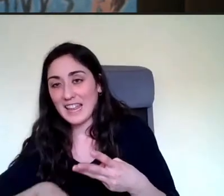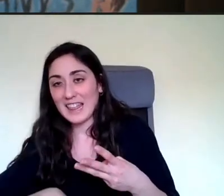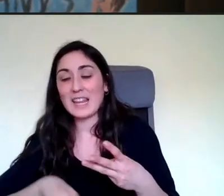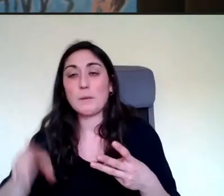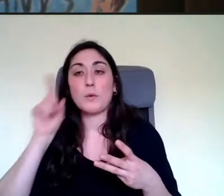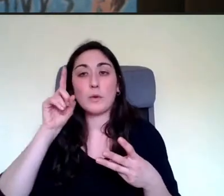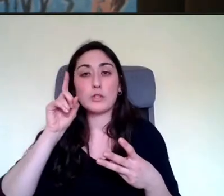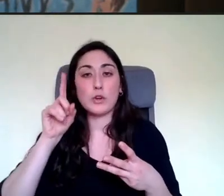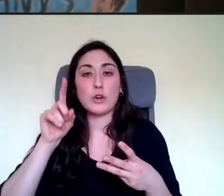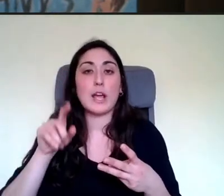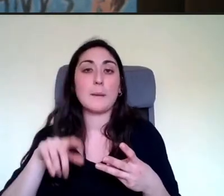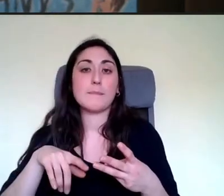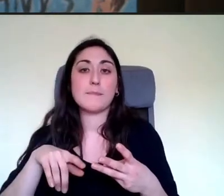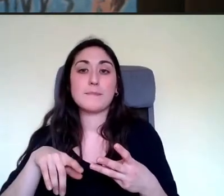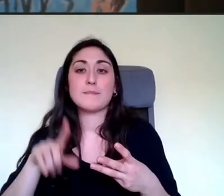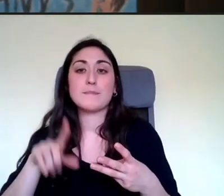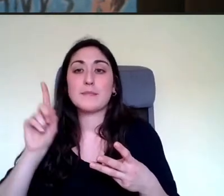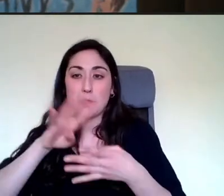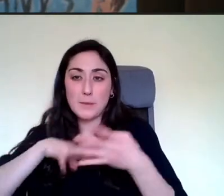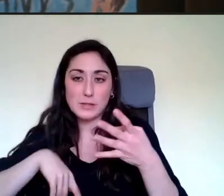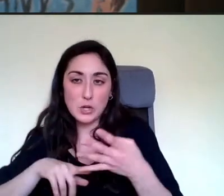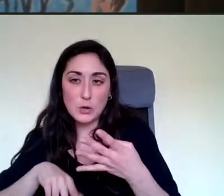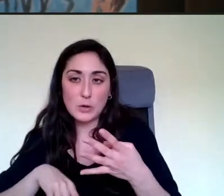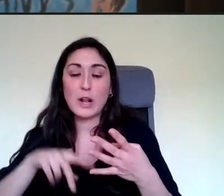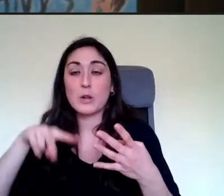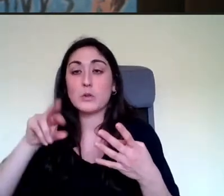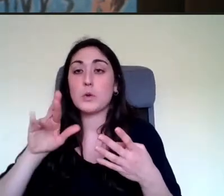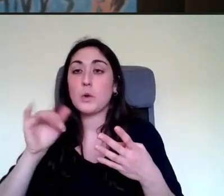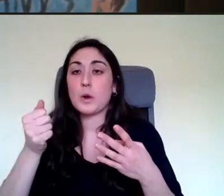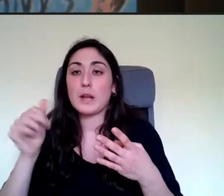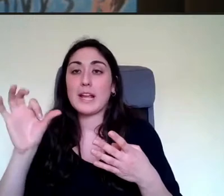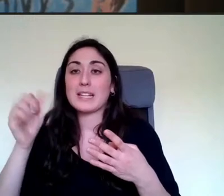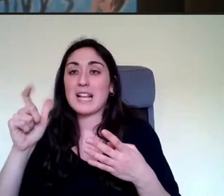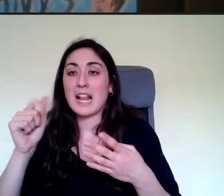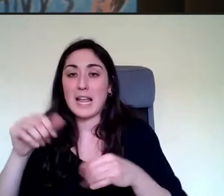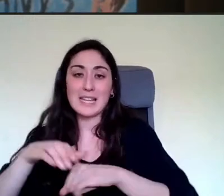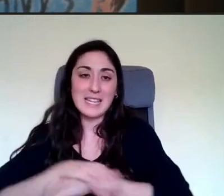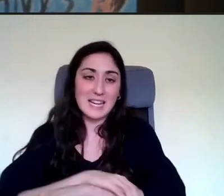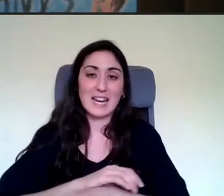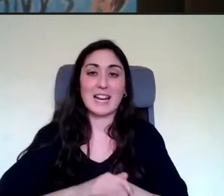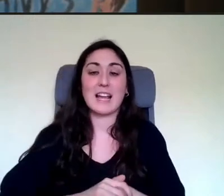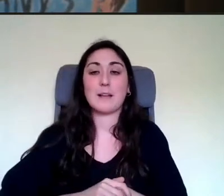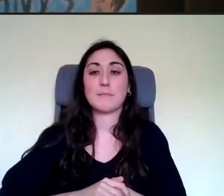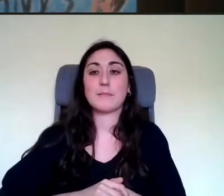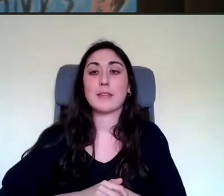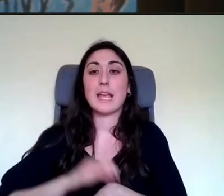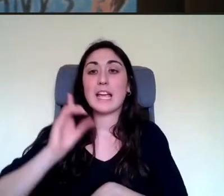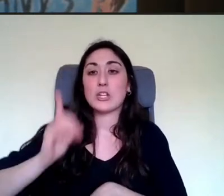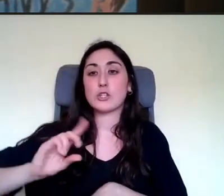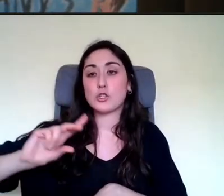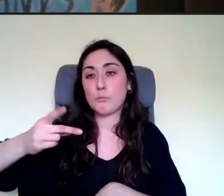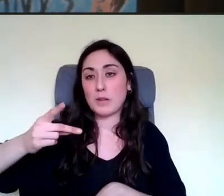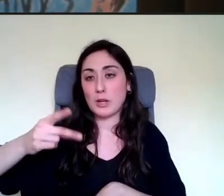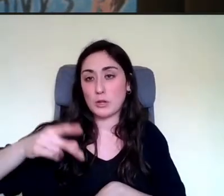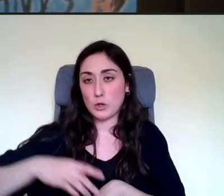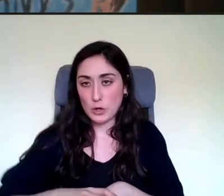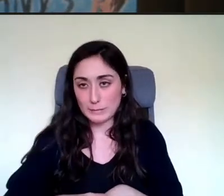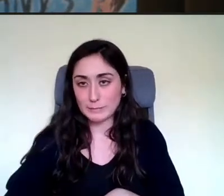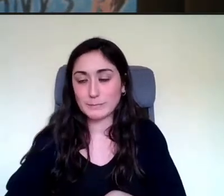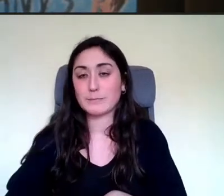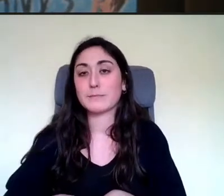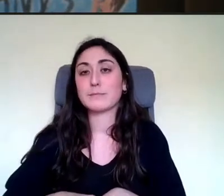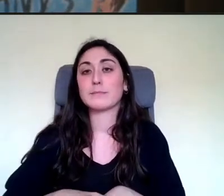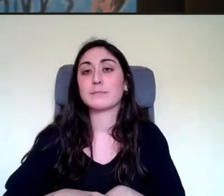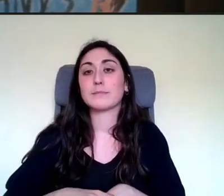la Universitat Autònoma de Barcelona, la Núria Salant, enginyera i subdirectora de la CEIAT UPC, l'Eura Ventura, enginyera i professora